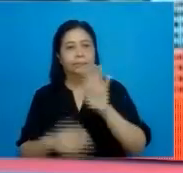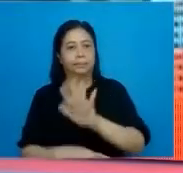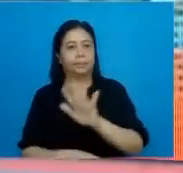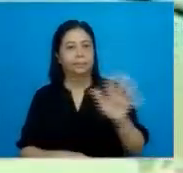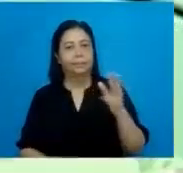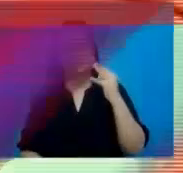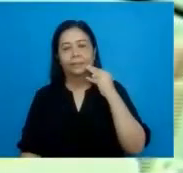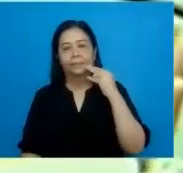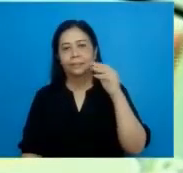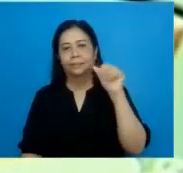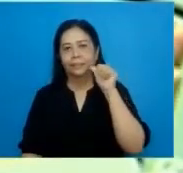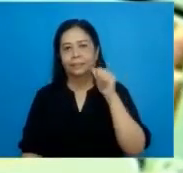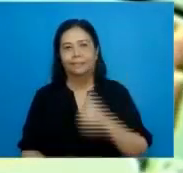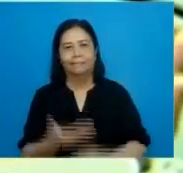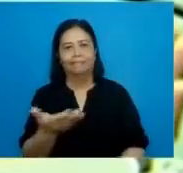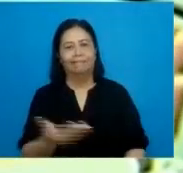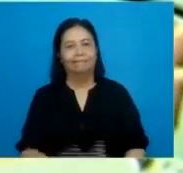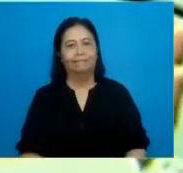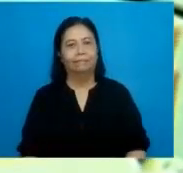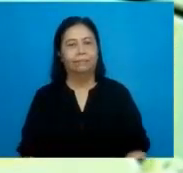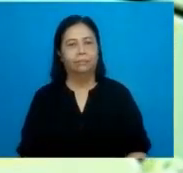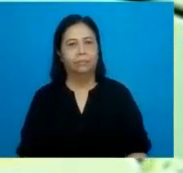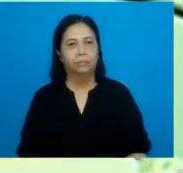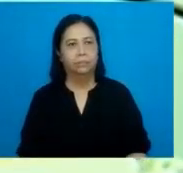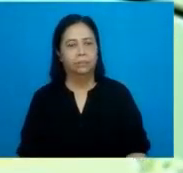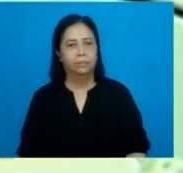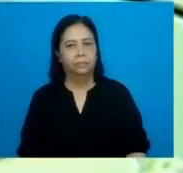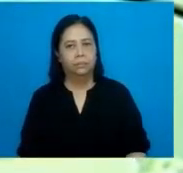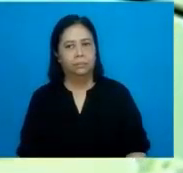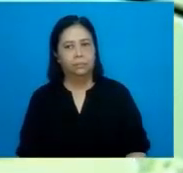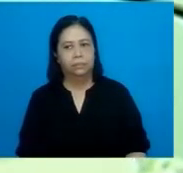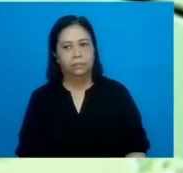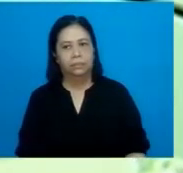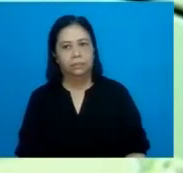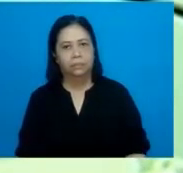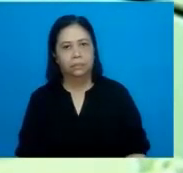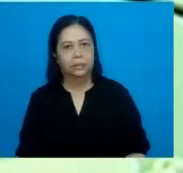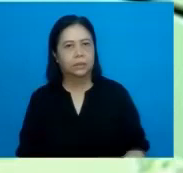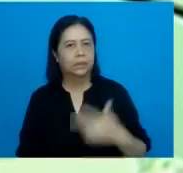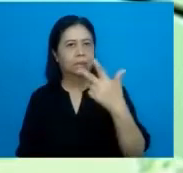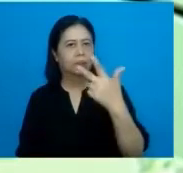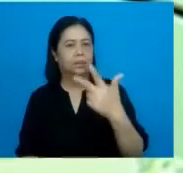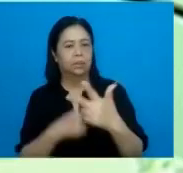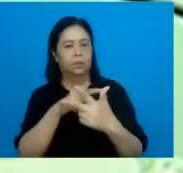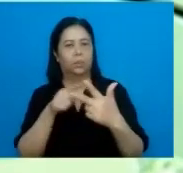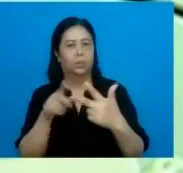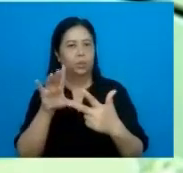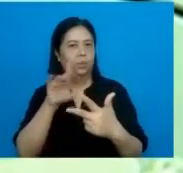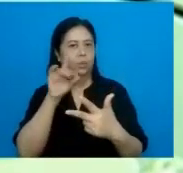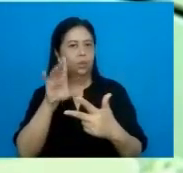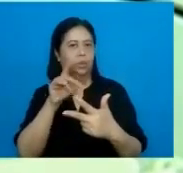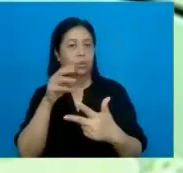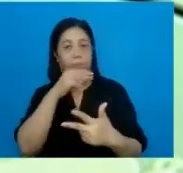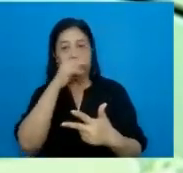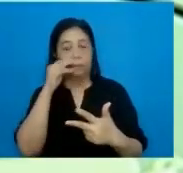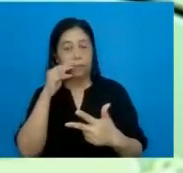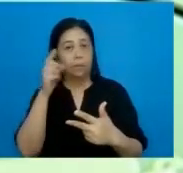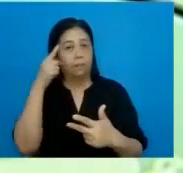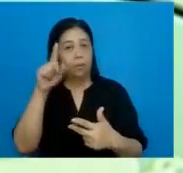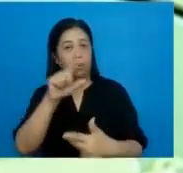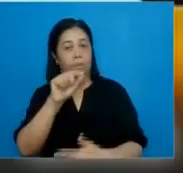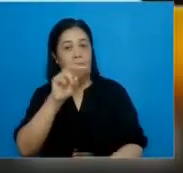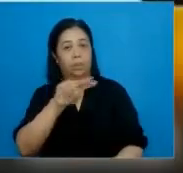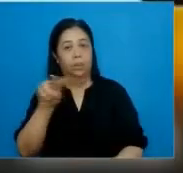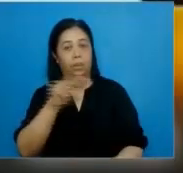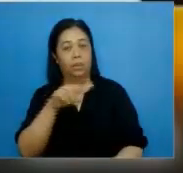Alcaide. Ako man ay... Tatlo lang ang pinagpipilian ni Senator Manny Pacquiao para sa 2022